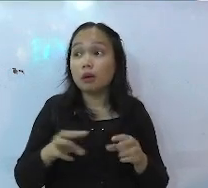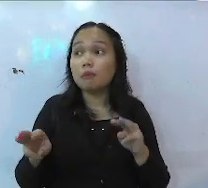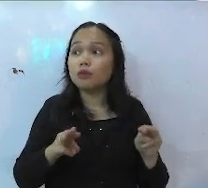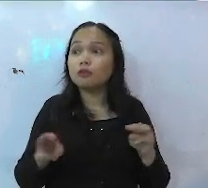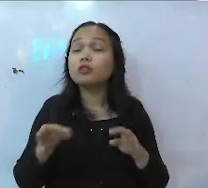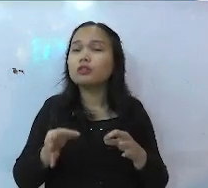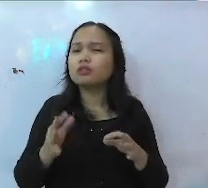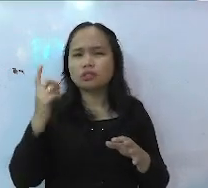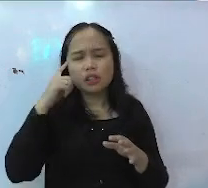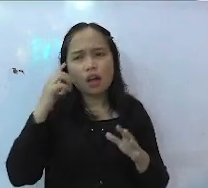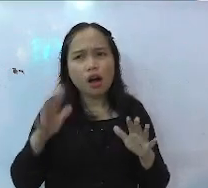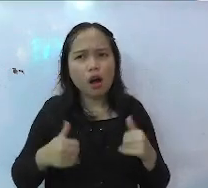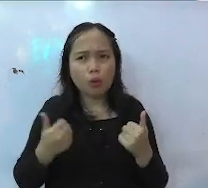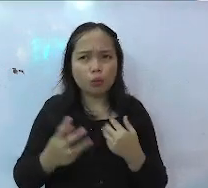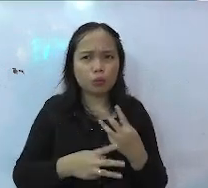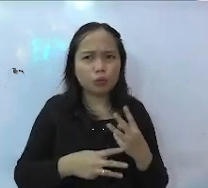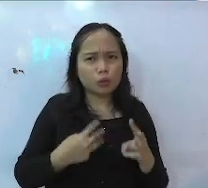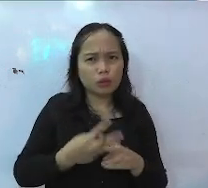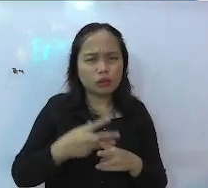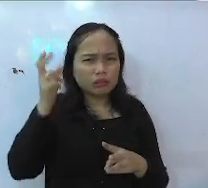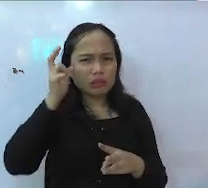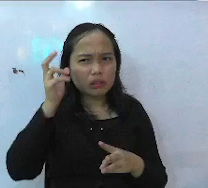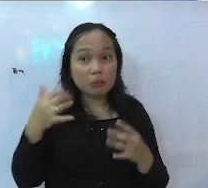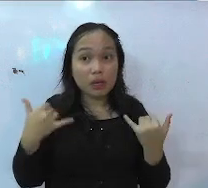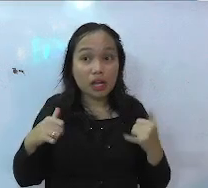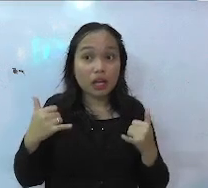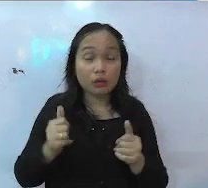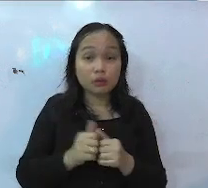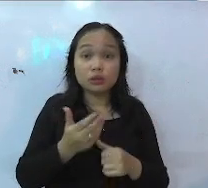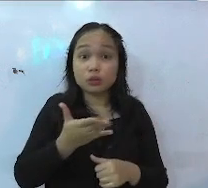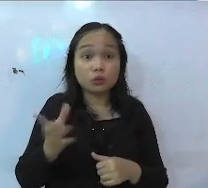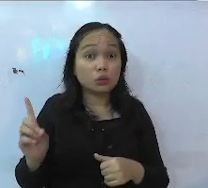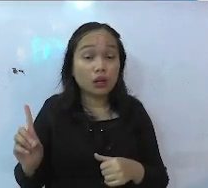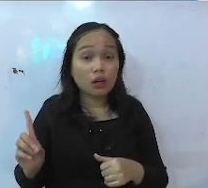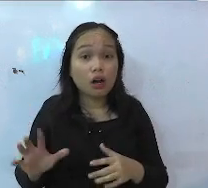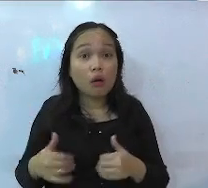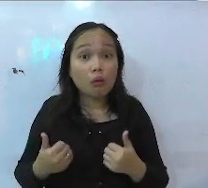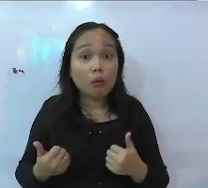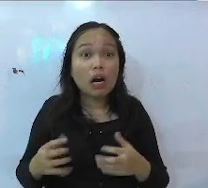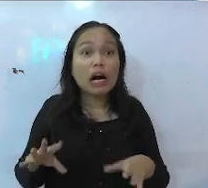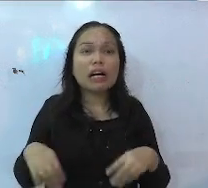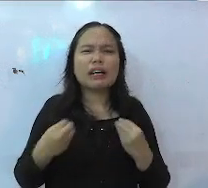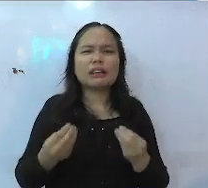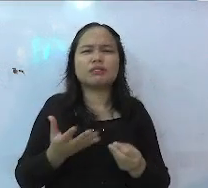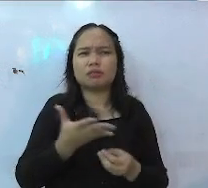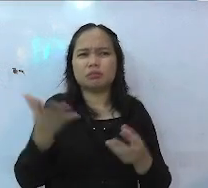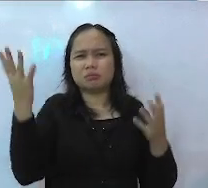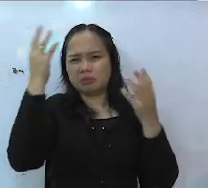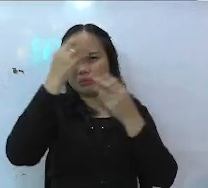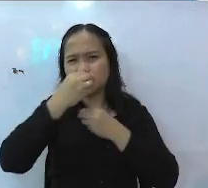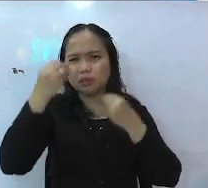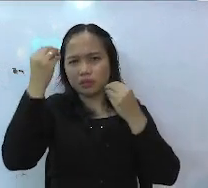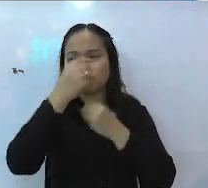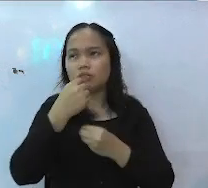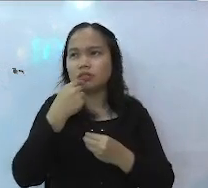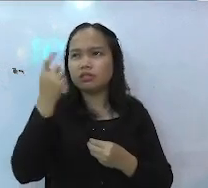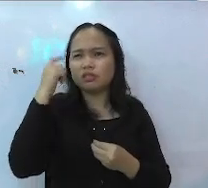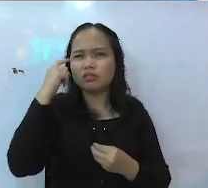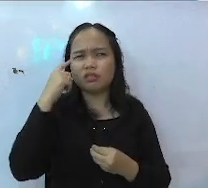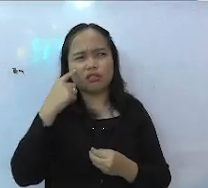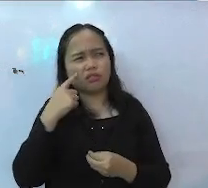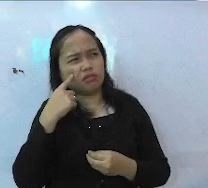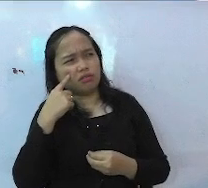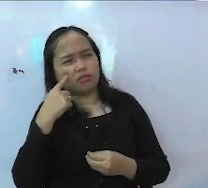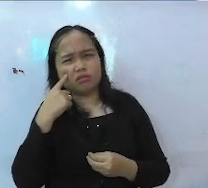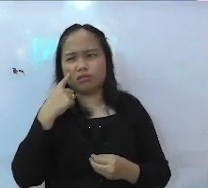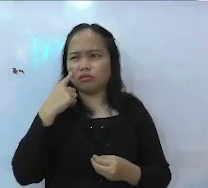paano kayo lalaruin ng diyablo diyan magbibigay pa sa inyo ng confusion yan eh men magbibigay sa inyo ng palaisipan na ha Oo